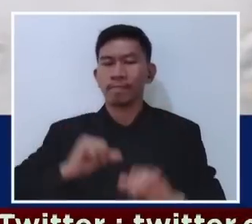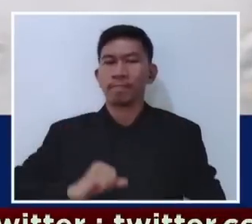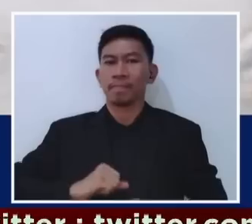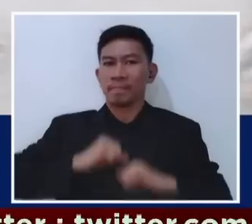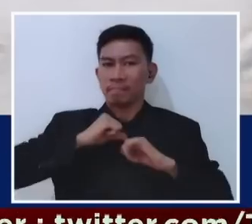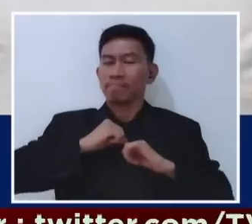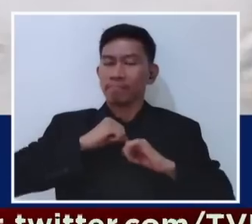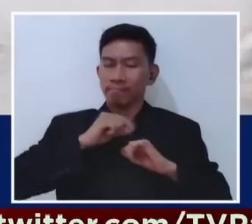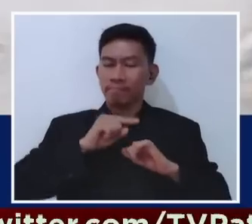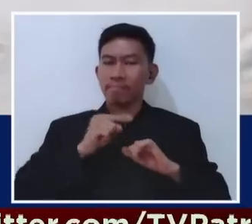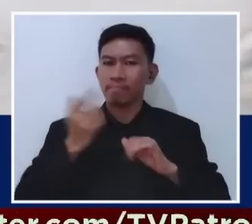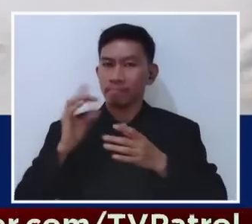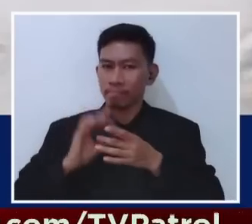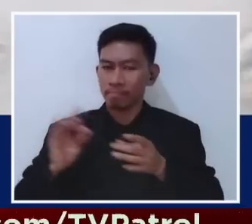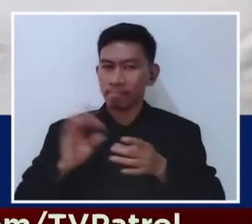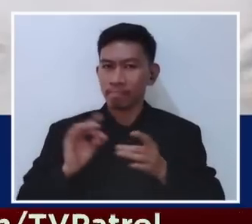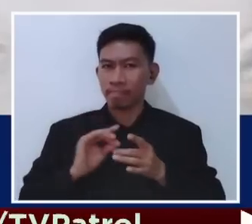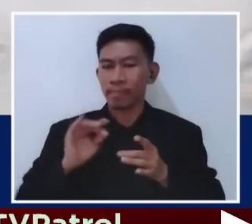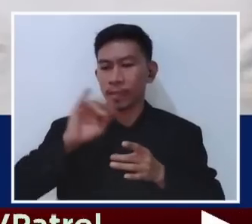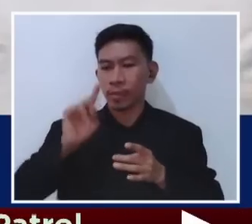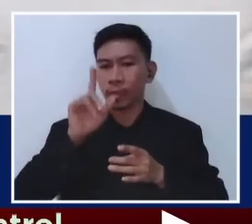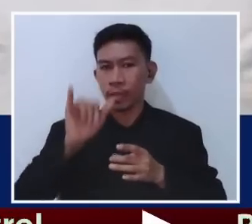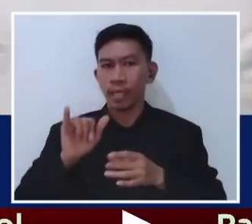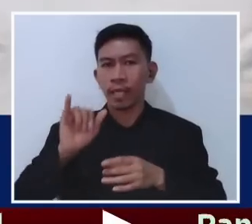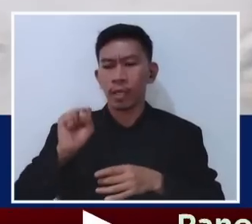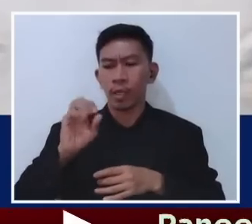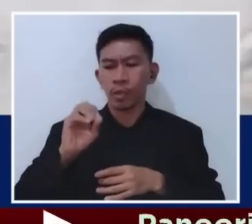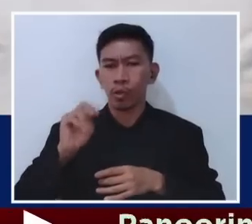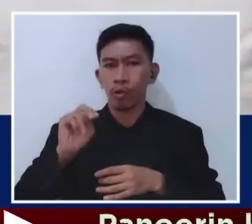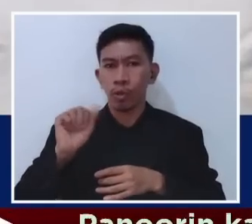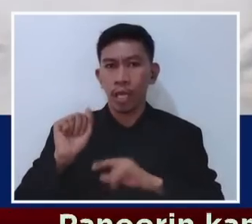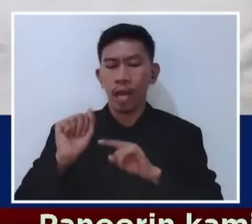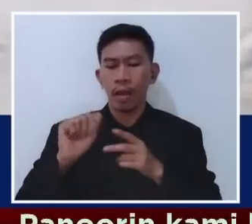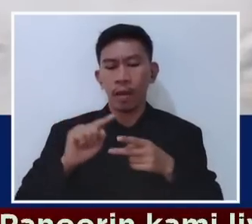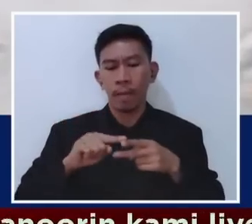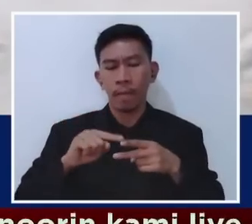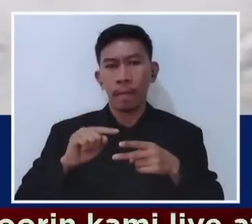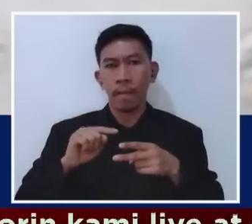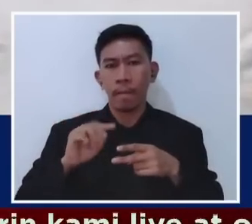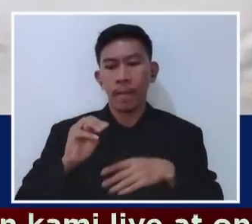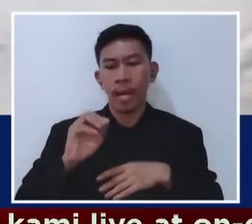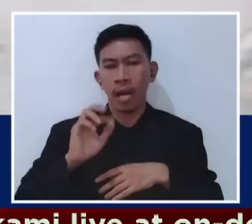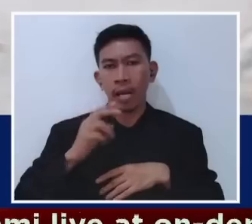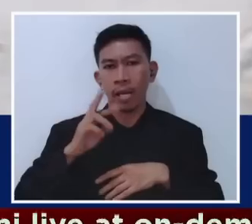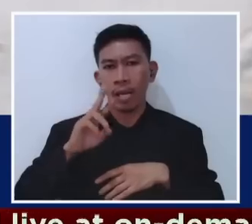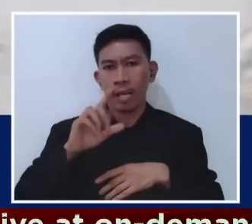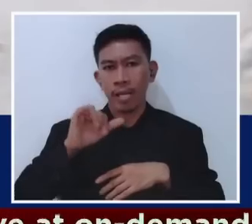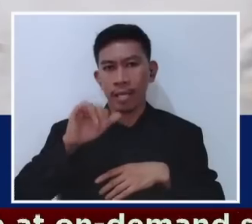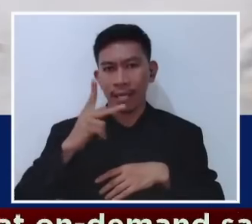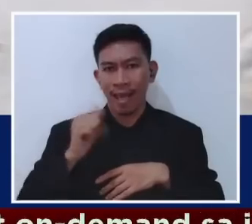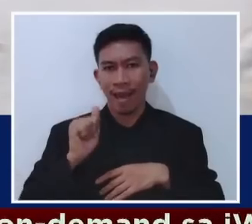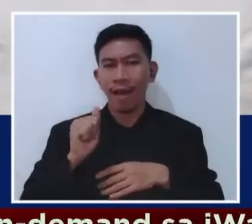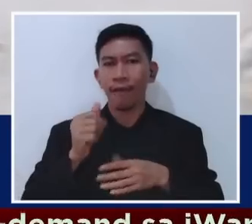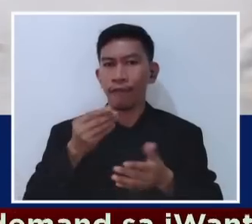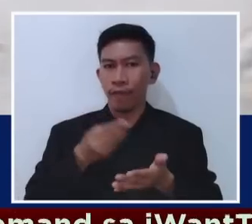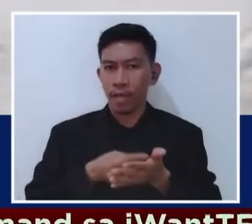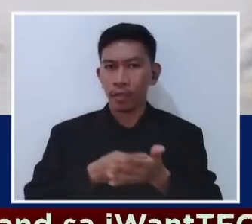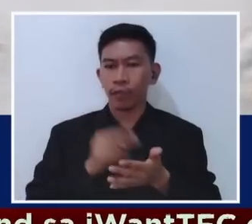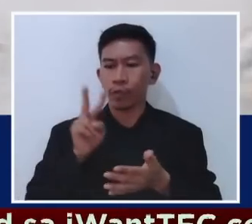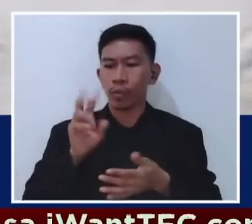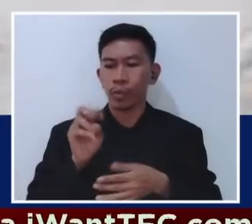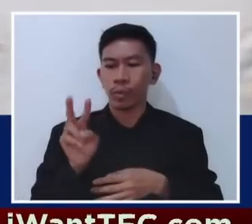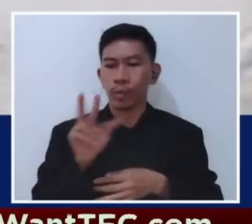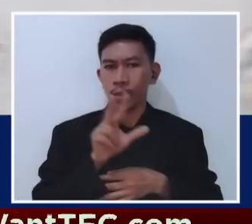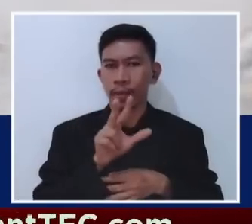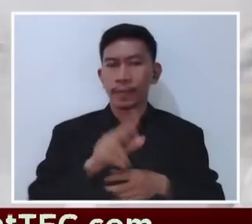of the Nation address sa Hulyo, ang Maharlika Investment Fund Act of 2023. Sherian Torres, ABS-CBN